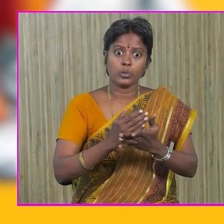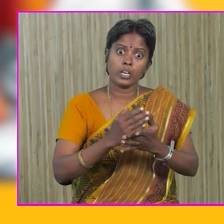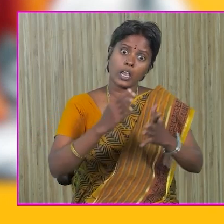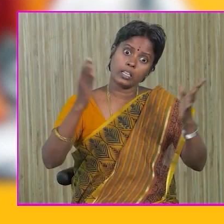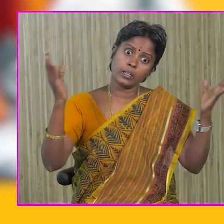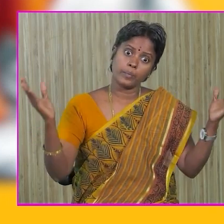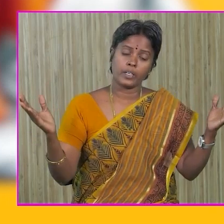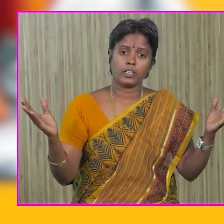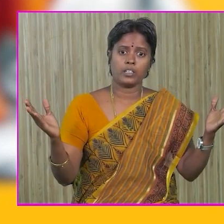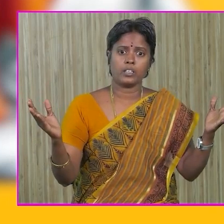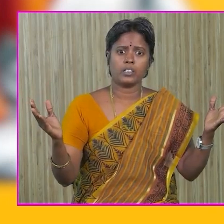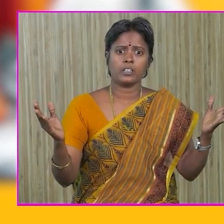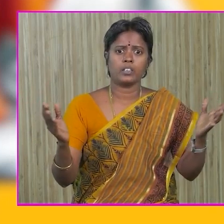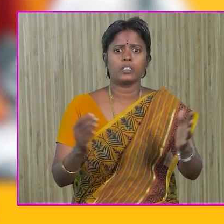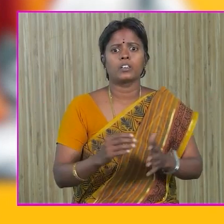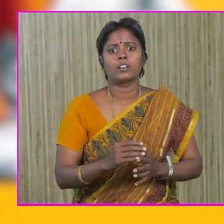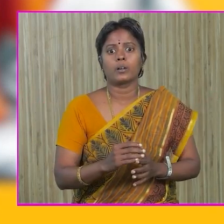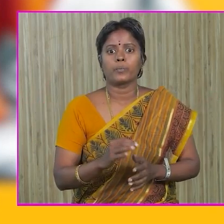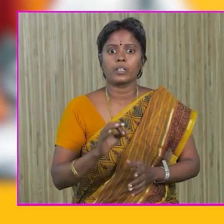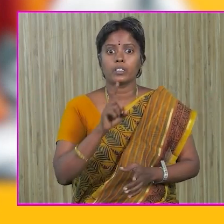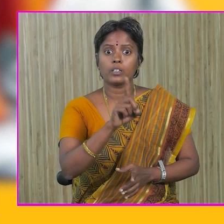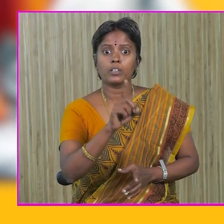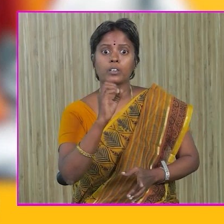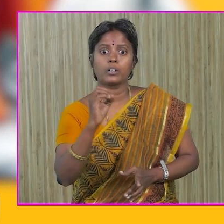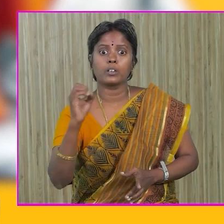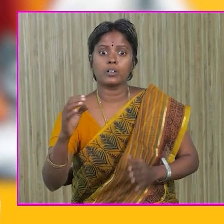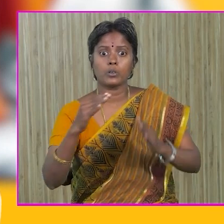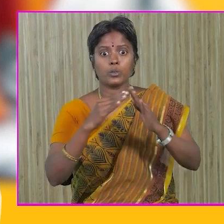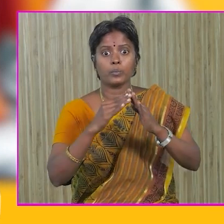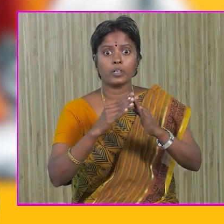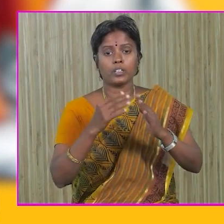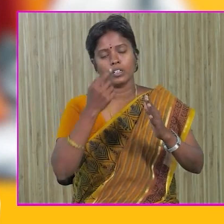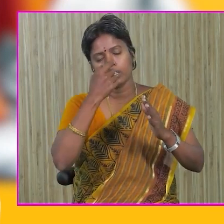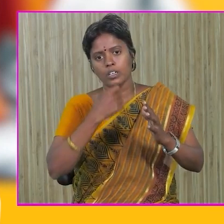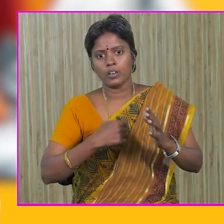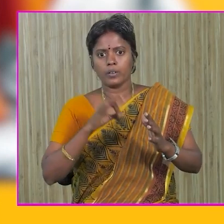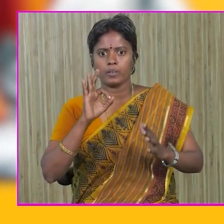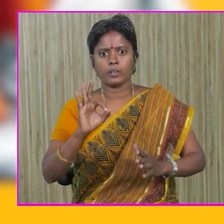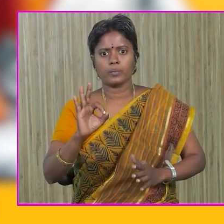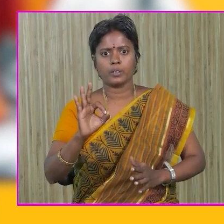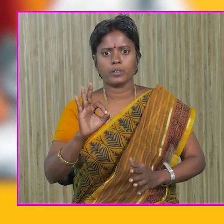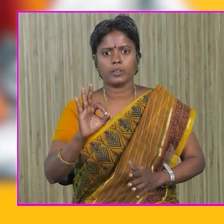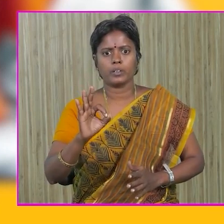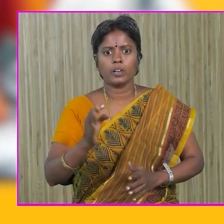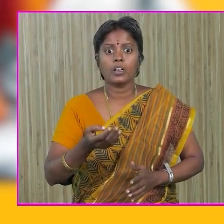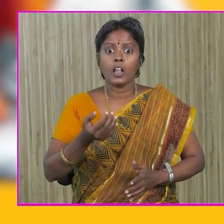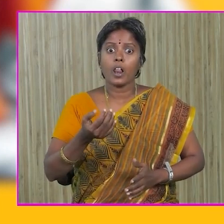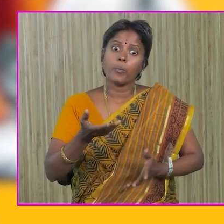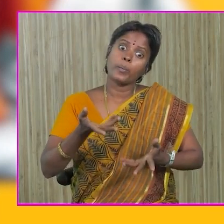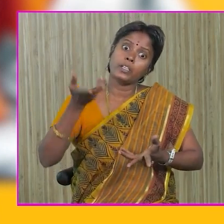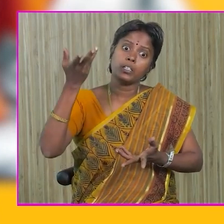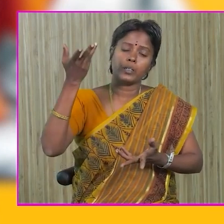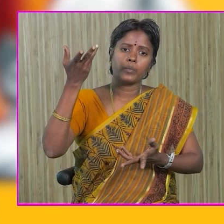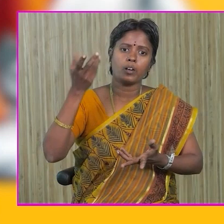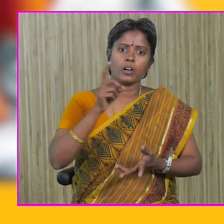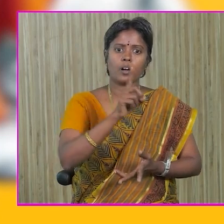தரலாம், அதனால் ஒரு 100 குடும்பங்கள் வாழும். இதனால் அவருக்கு லாபம் அதிகமாகி 1000 குடும்பங்கள்